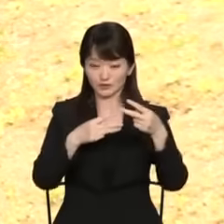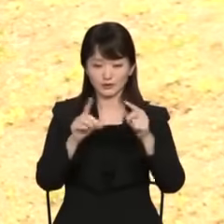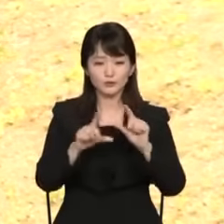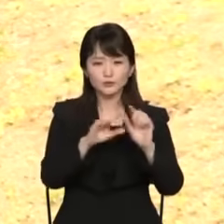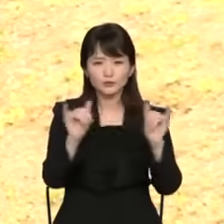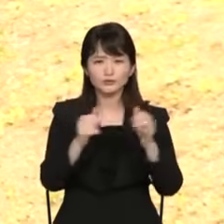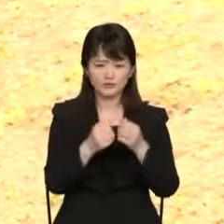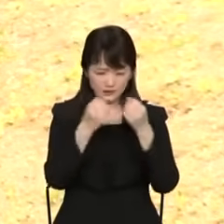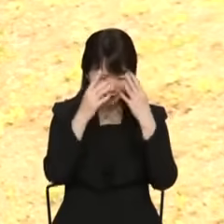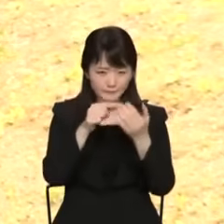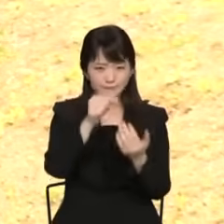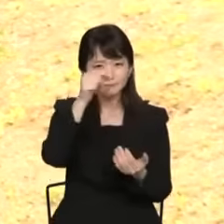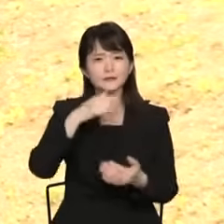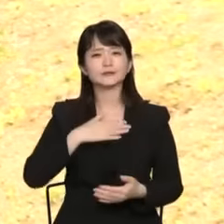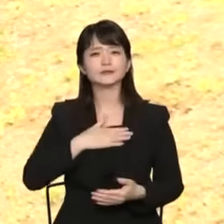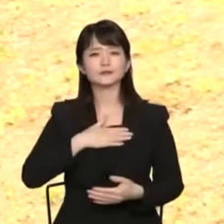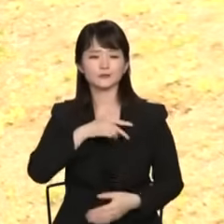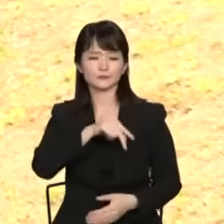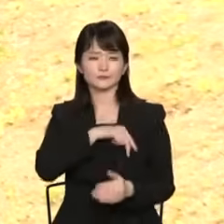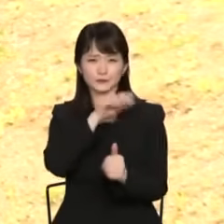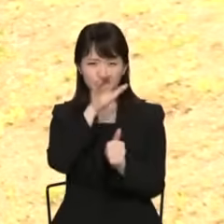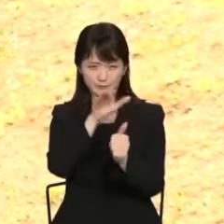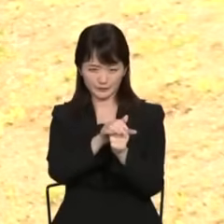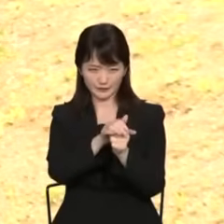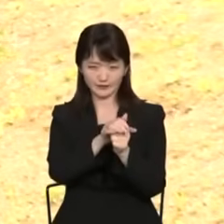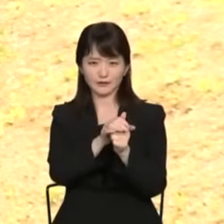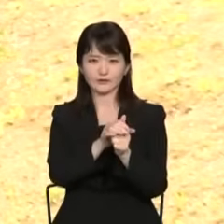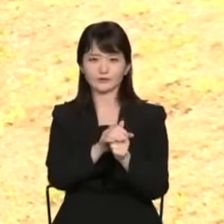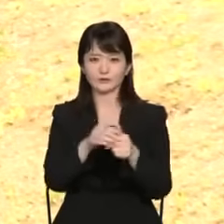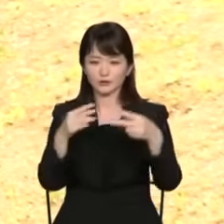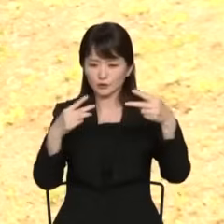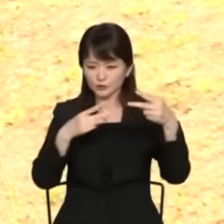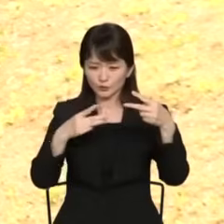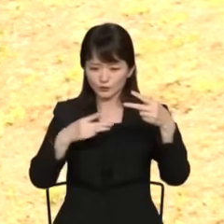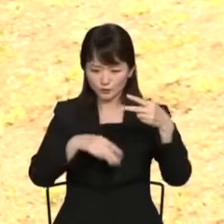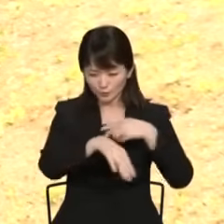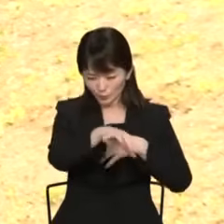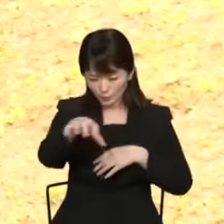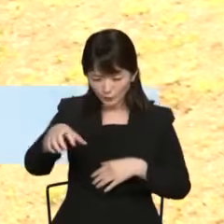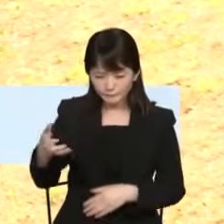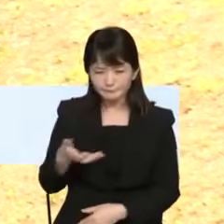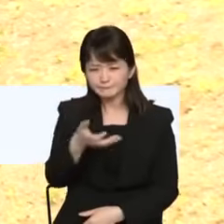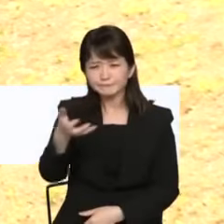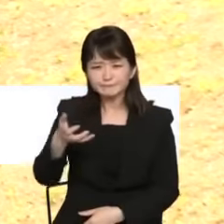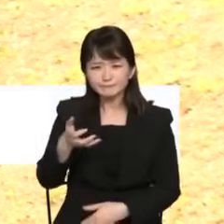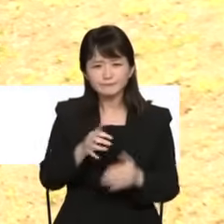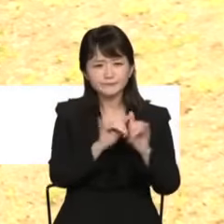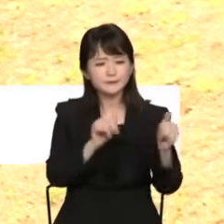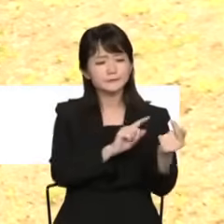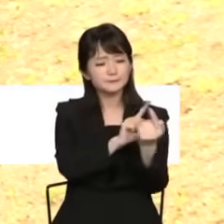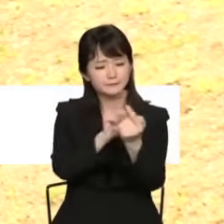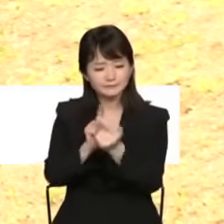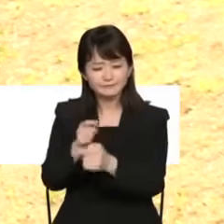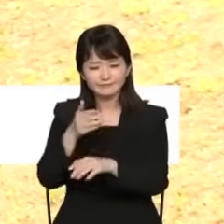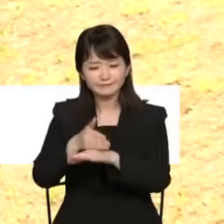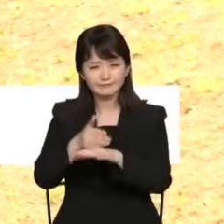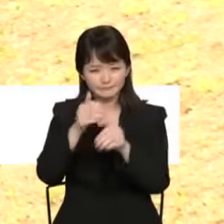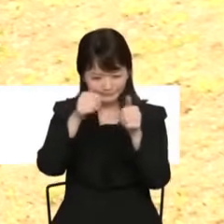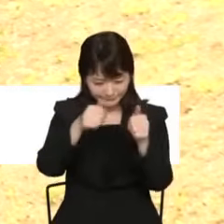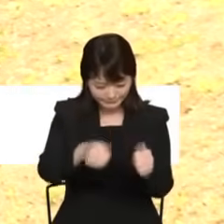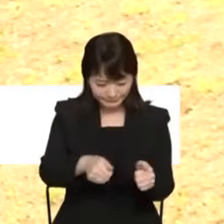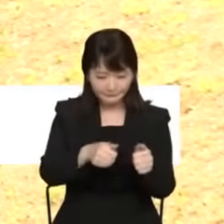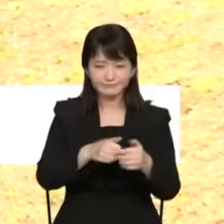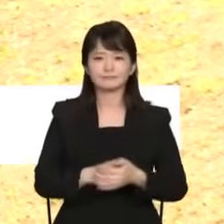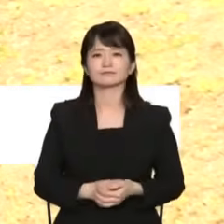굉장히 새로운 선택으로 저를 국회에 만들어주셨기 때문에 동탄 곳곳을 돌면서 지역 주민들께 감사 인사드리고 또 그리고 지역